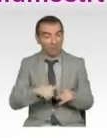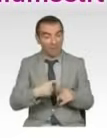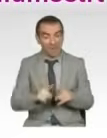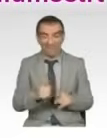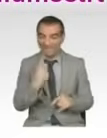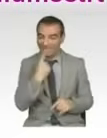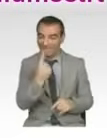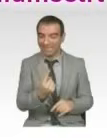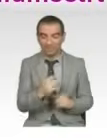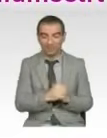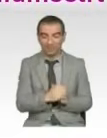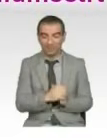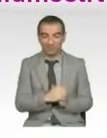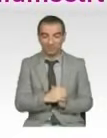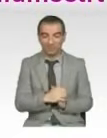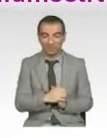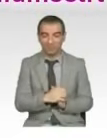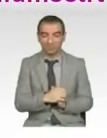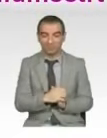dedim.